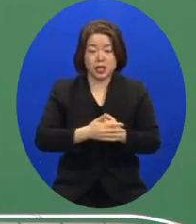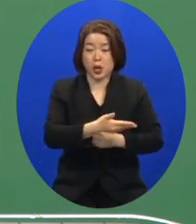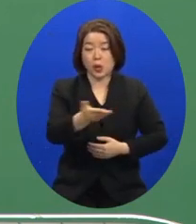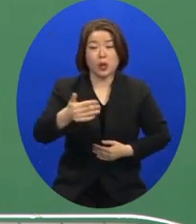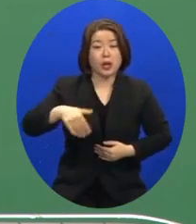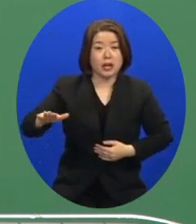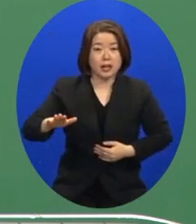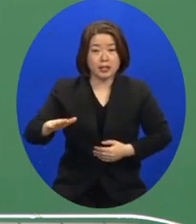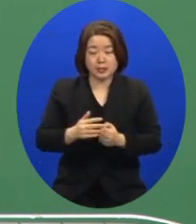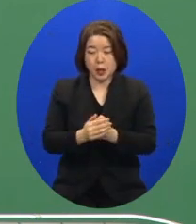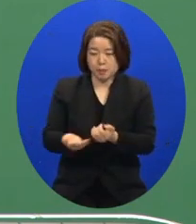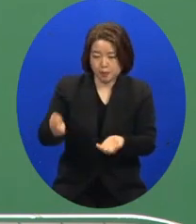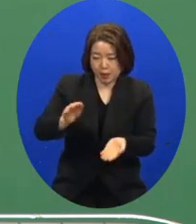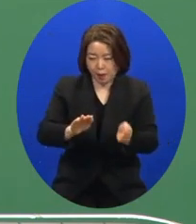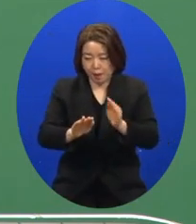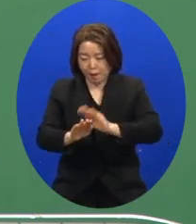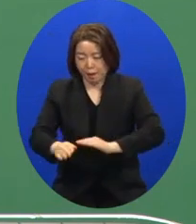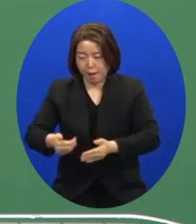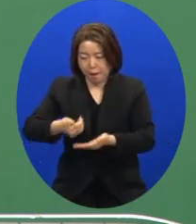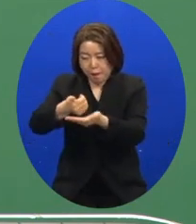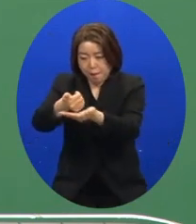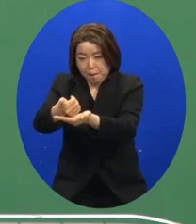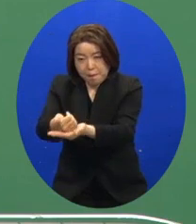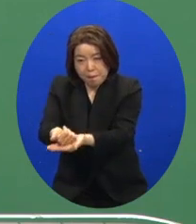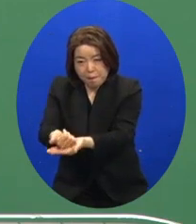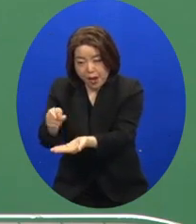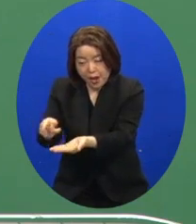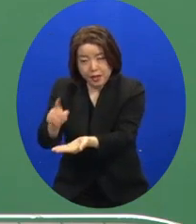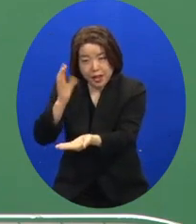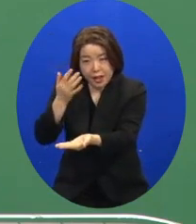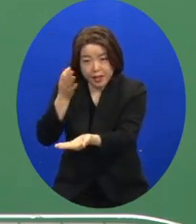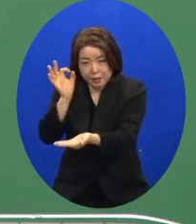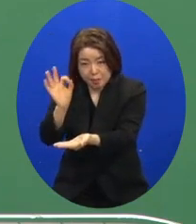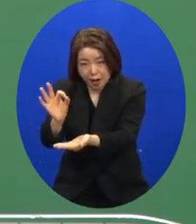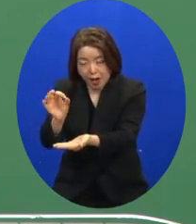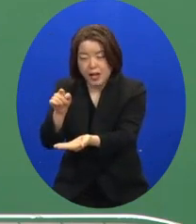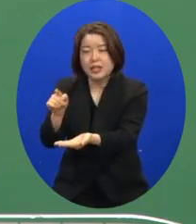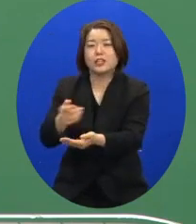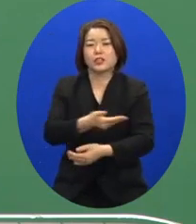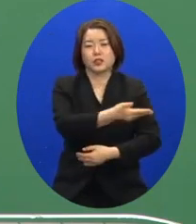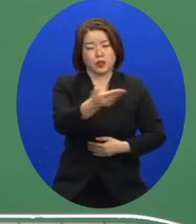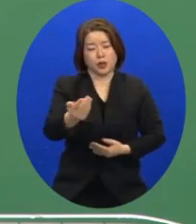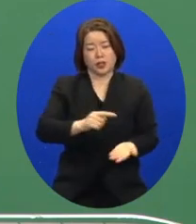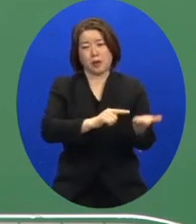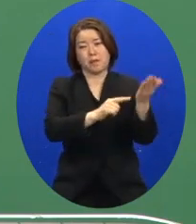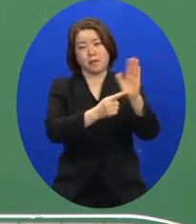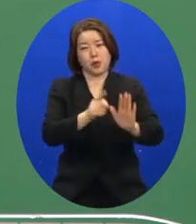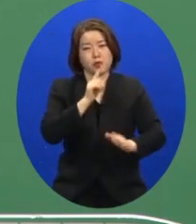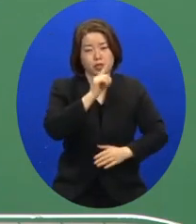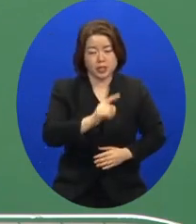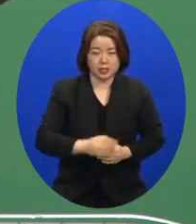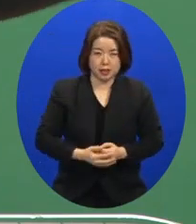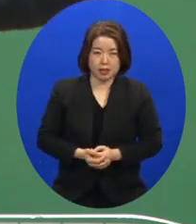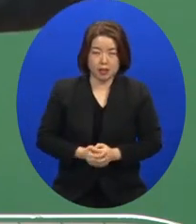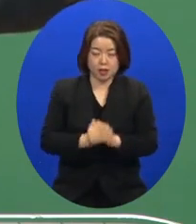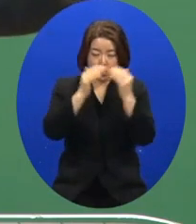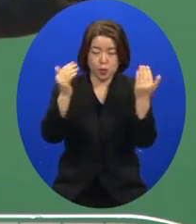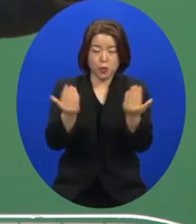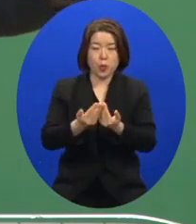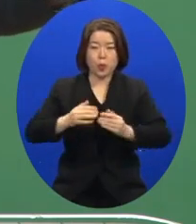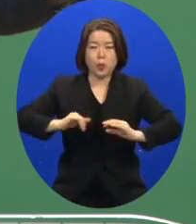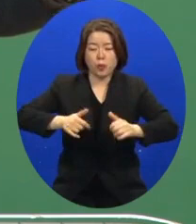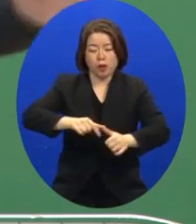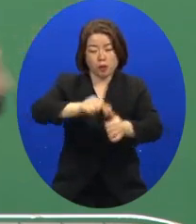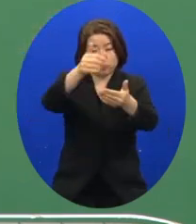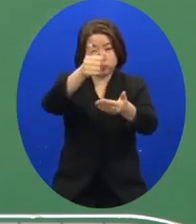가서 강보에 쌓여 구유에 누워 있는 아기를 보리니 이것이 너희에게 표적이니라. 온 세상의